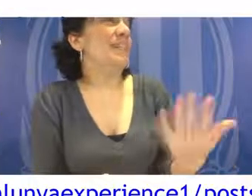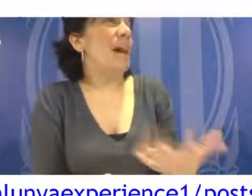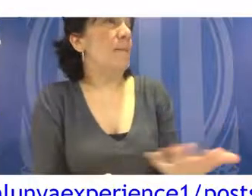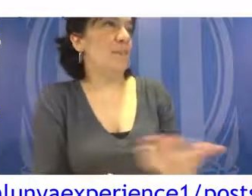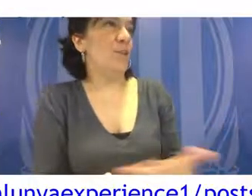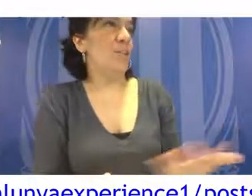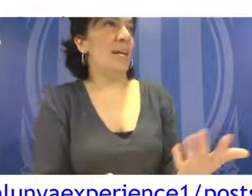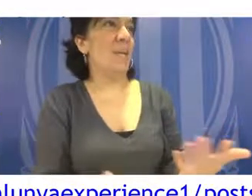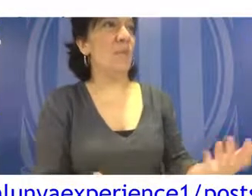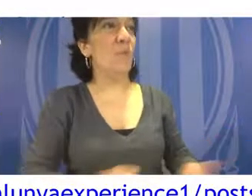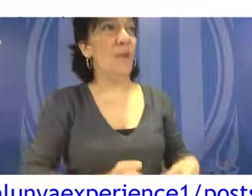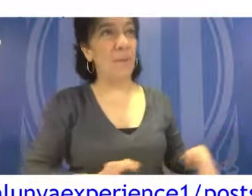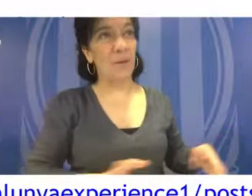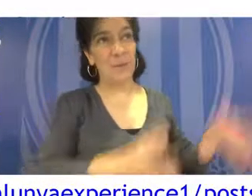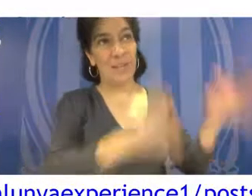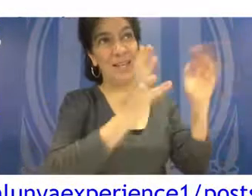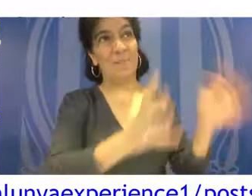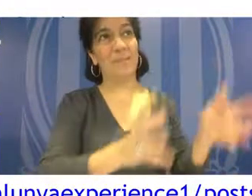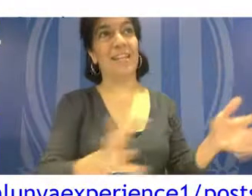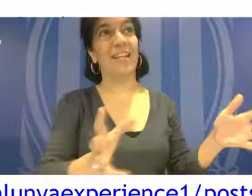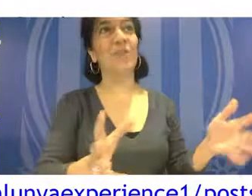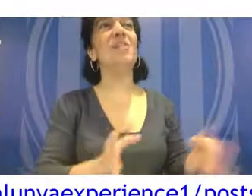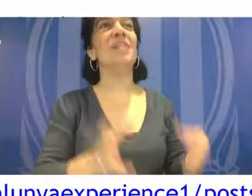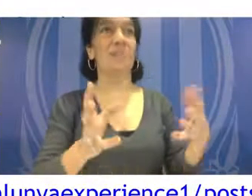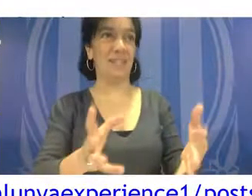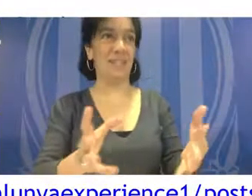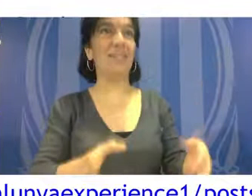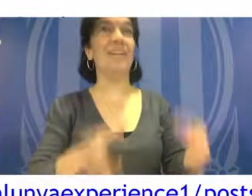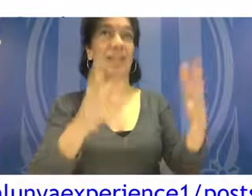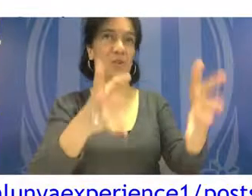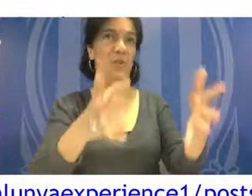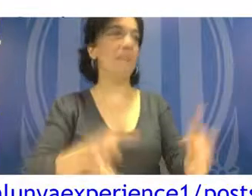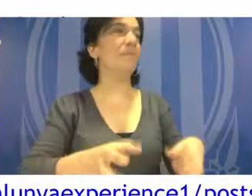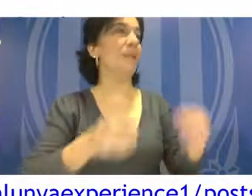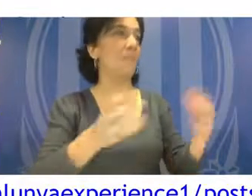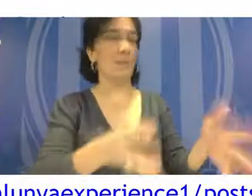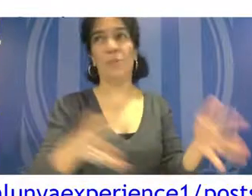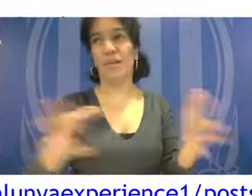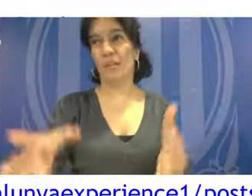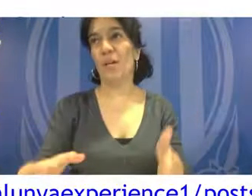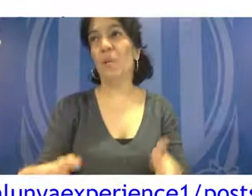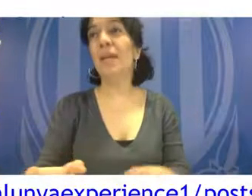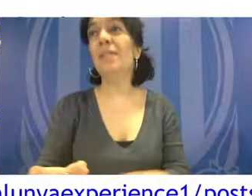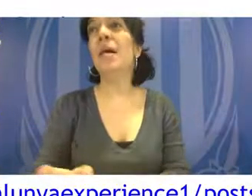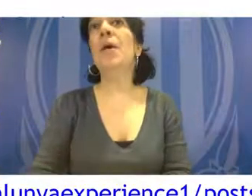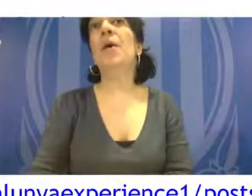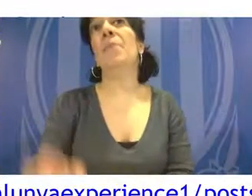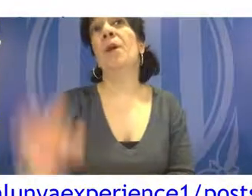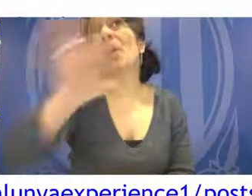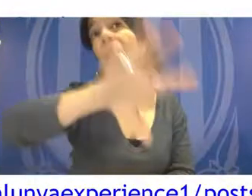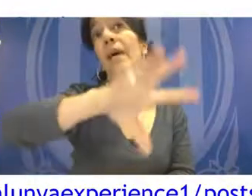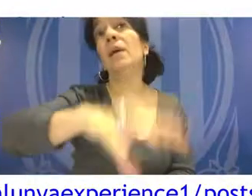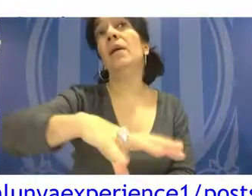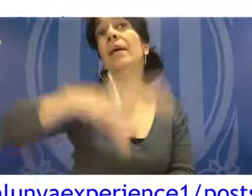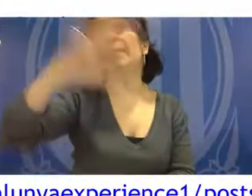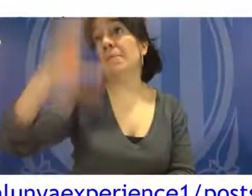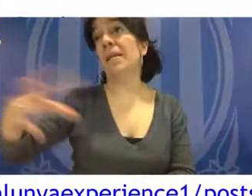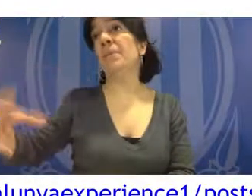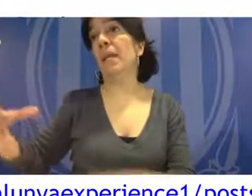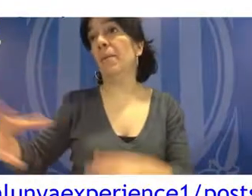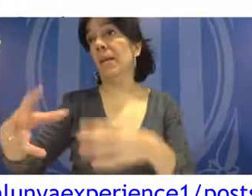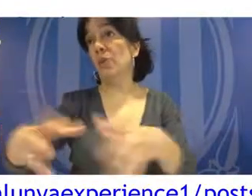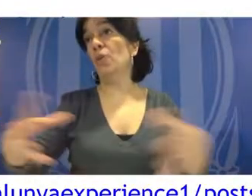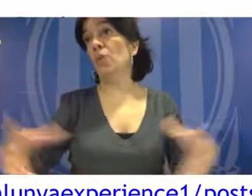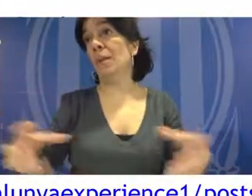nostres caps, lògicament volem aconseguir més seguidors, diem sí, i en això anem, tenim els objectius anuals, però alhora també